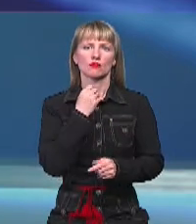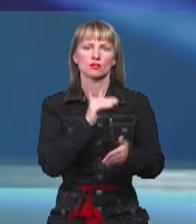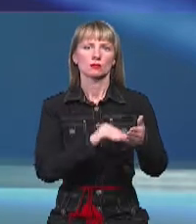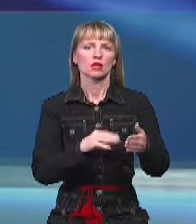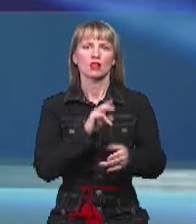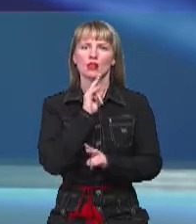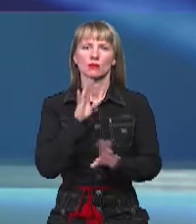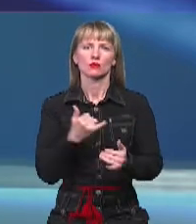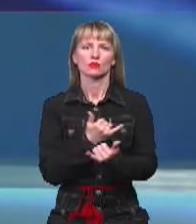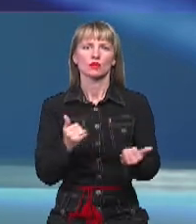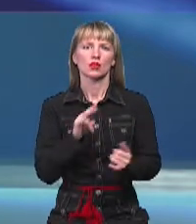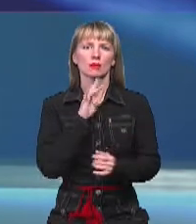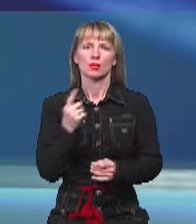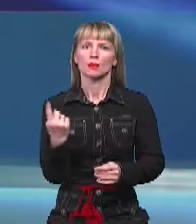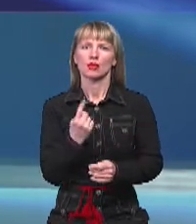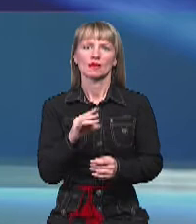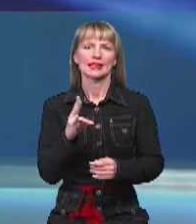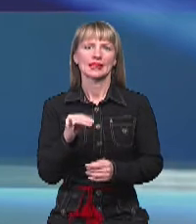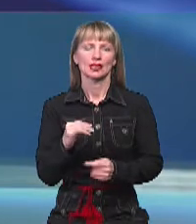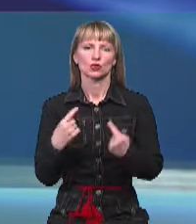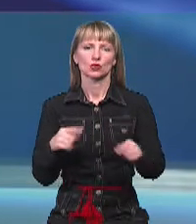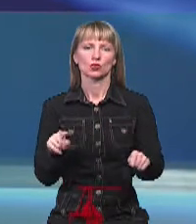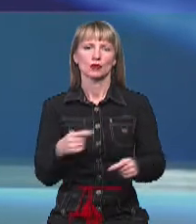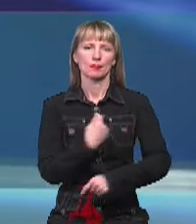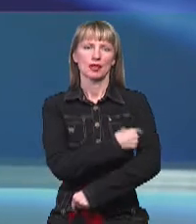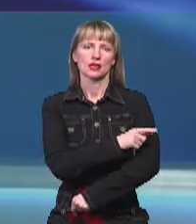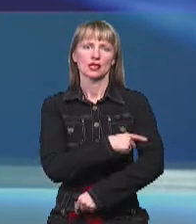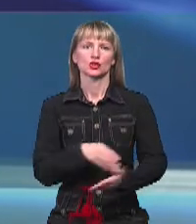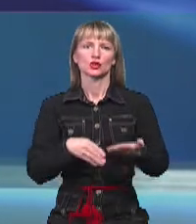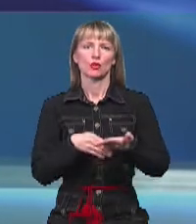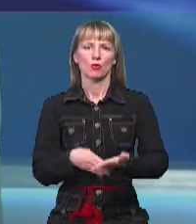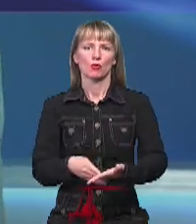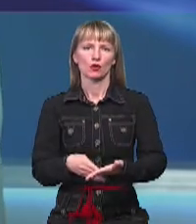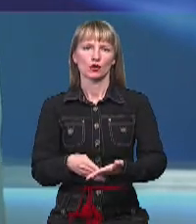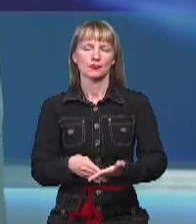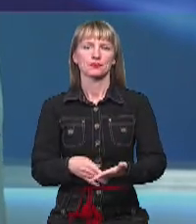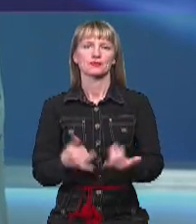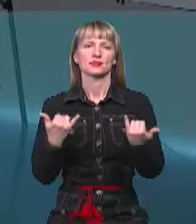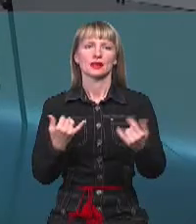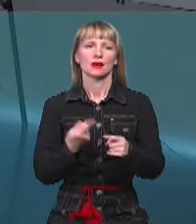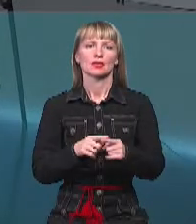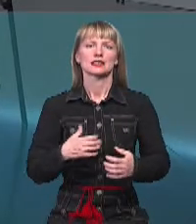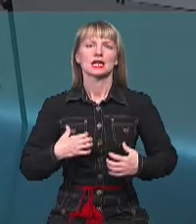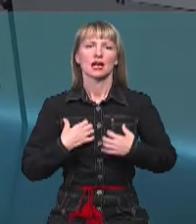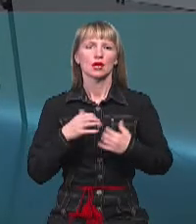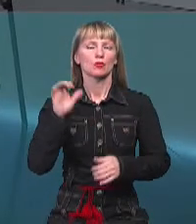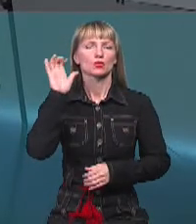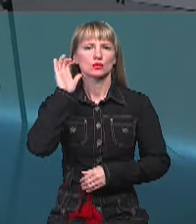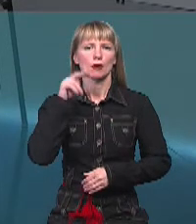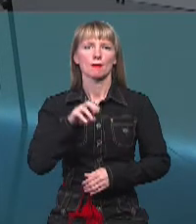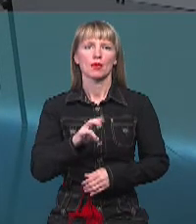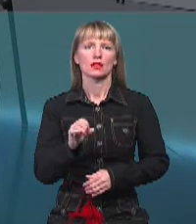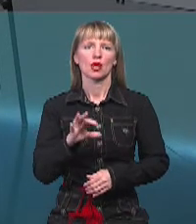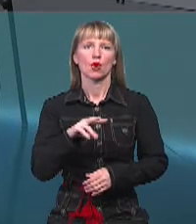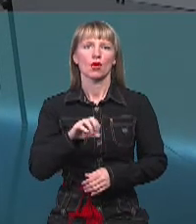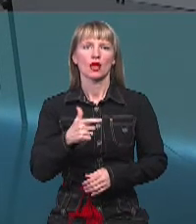будуть надавати ані первинно, ані інші види медичної допомоги. Ось зараз про ці страхи послухаємо пана